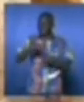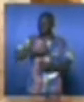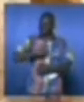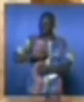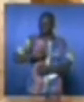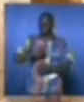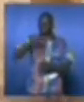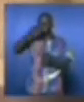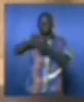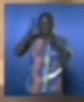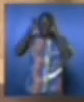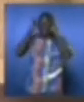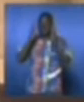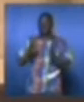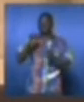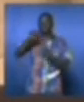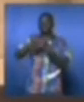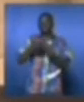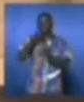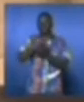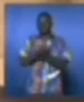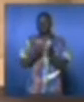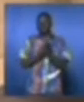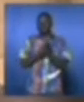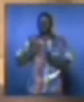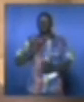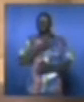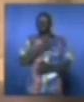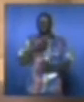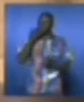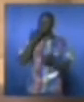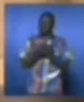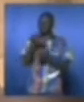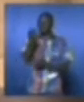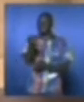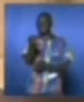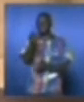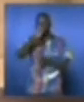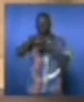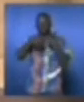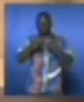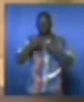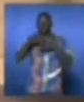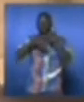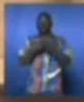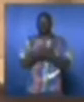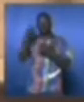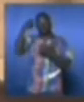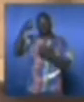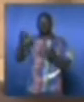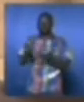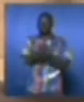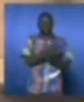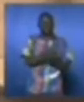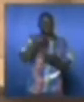des anciens de cette école. Ici, il se trouve que nous avons de très bonnes graines, avec justement, toutes les conditions qu'il faut réunir pour pouvoir parvenir justement